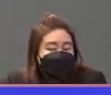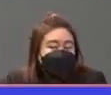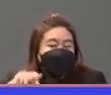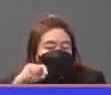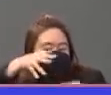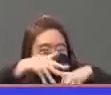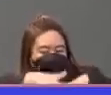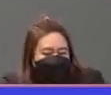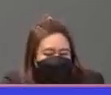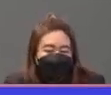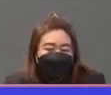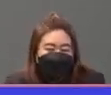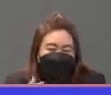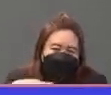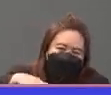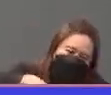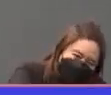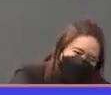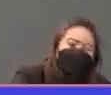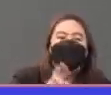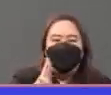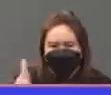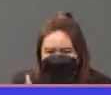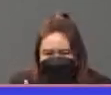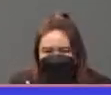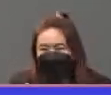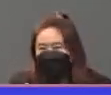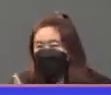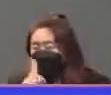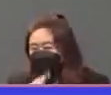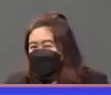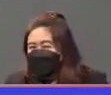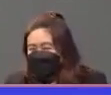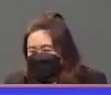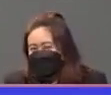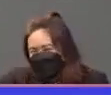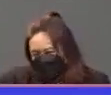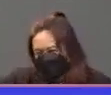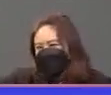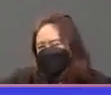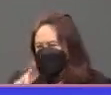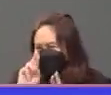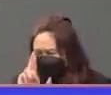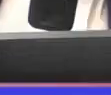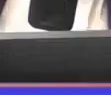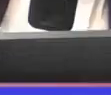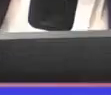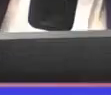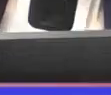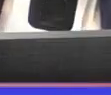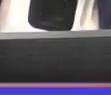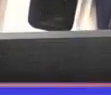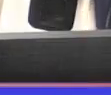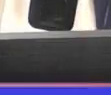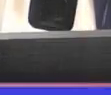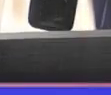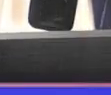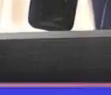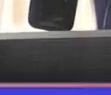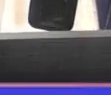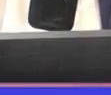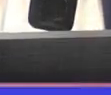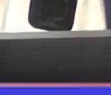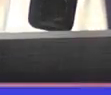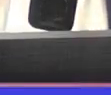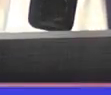เปลี่ยนแปลงทั้งทั้งอากาศเย็นทั้งฝนด้วยนะคะเกษตรกรค่ะเตรียมป้องกันและระวังความเสียหายที่จะเกิดต่อผลผลิต